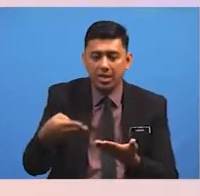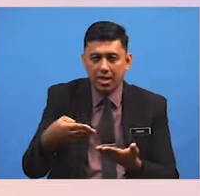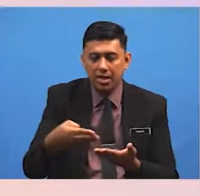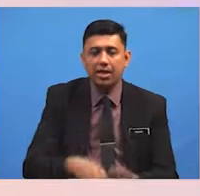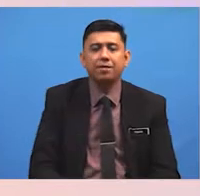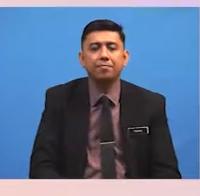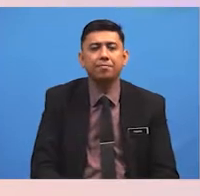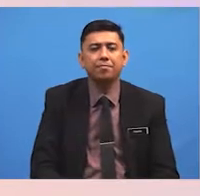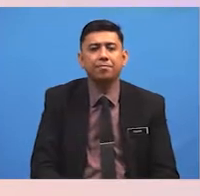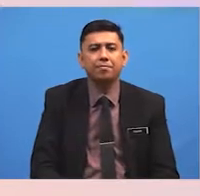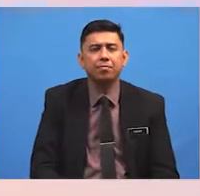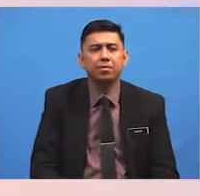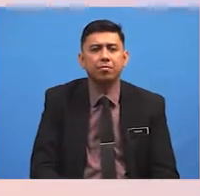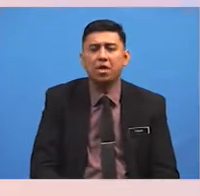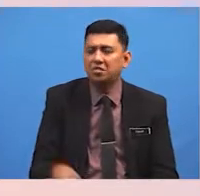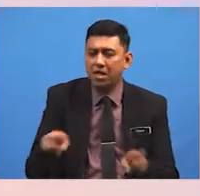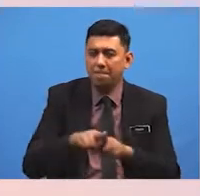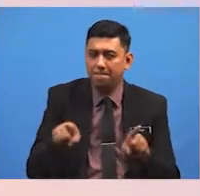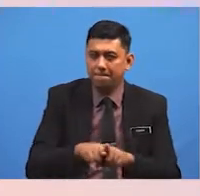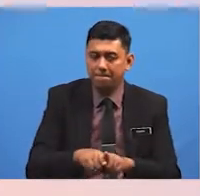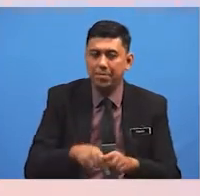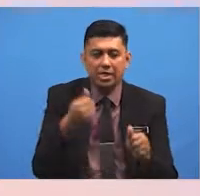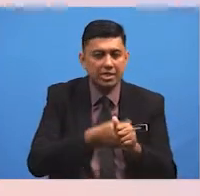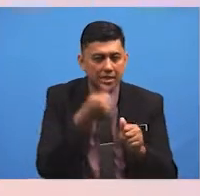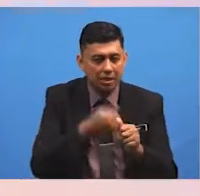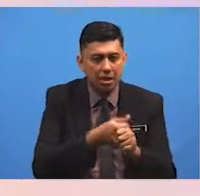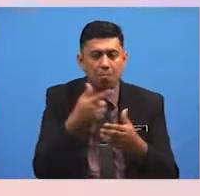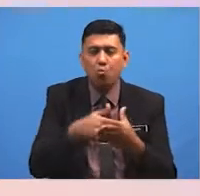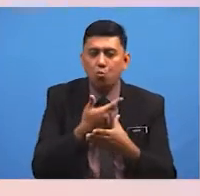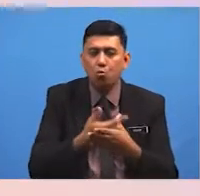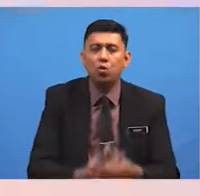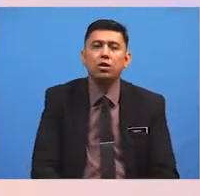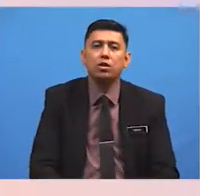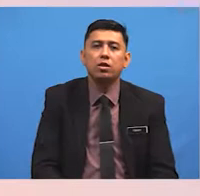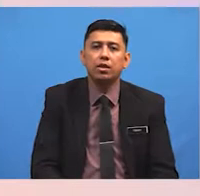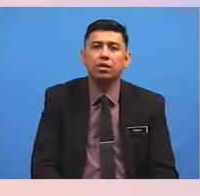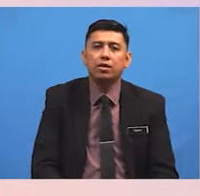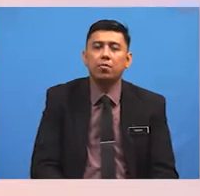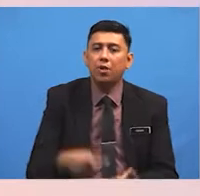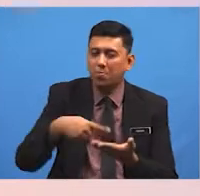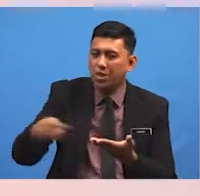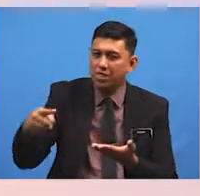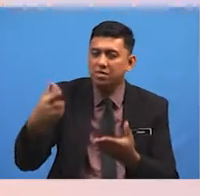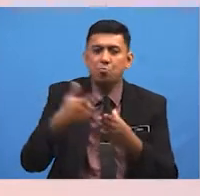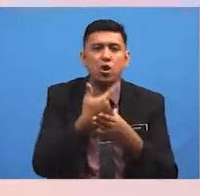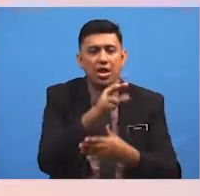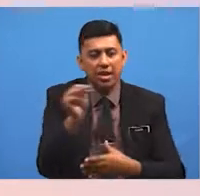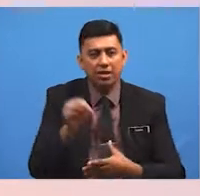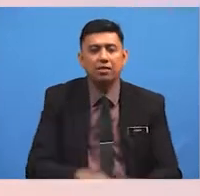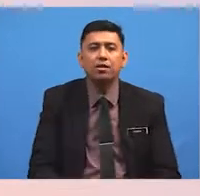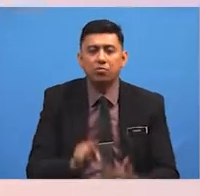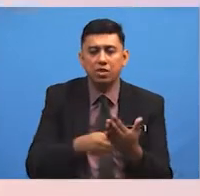ditunjukkan Emangnya juga adalah Sama setiap bulan selainnya ianya perbelanjaan bulane